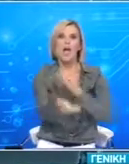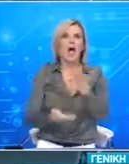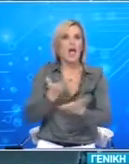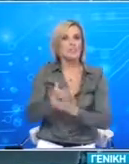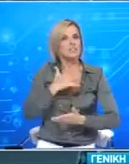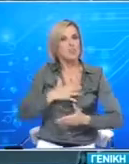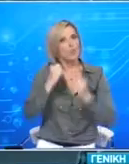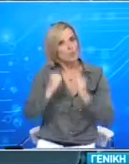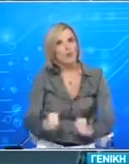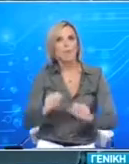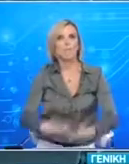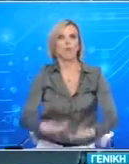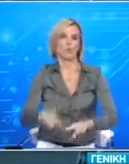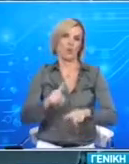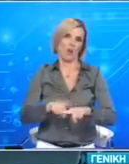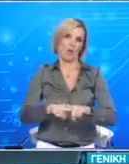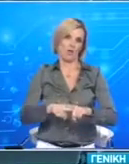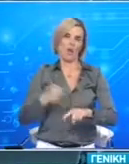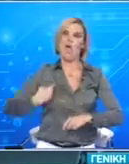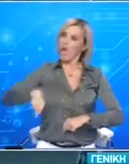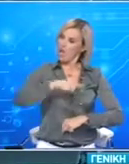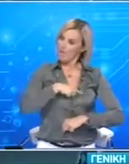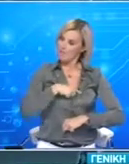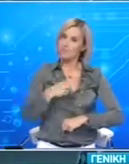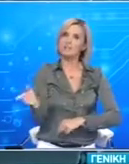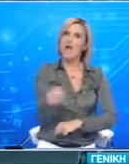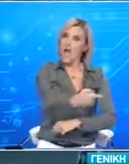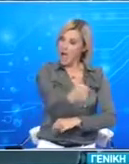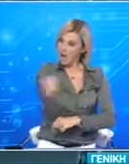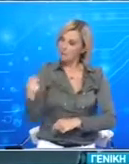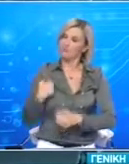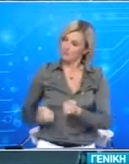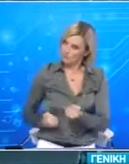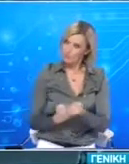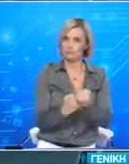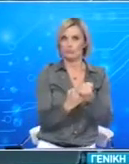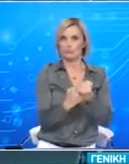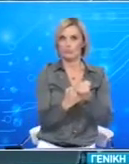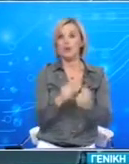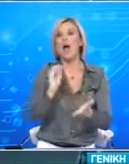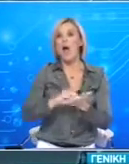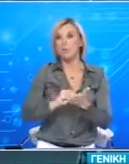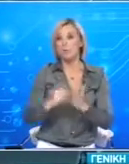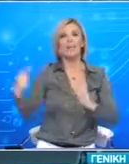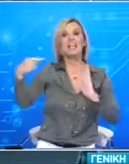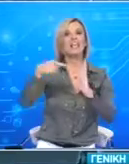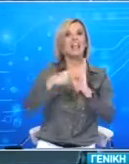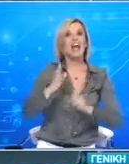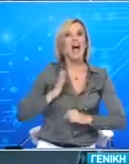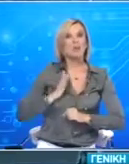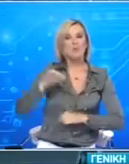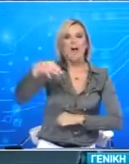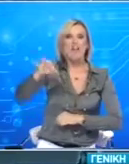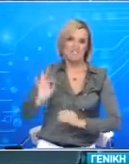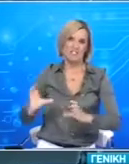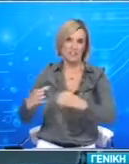πυρκαγιά και για αυτούς λαμβάνουμε έκτακτα μέτρα. Καταρχήν, οι πλέον ευάλωτοι περίπου 1.000 άτομα θα